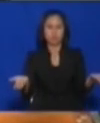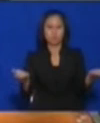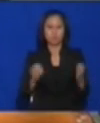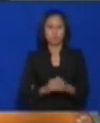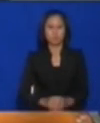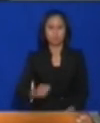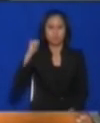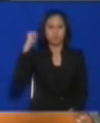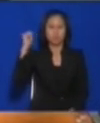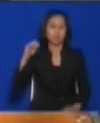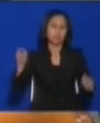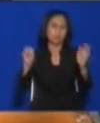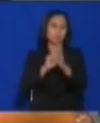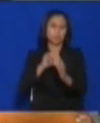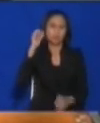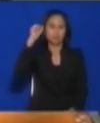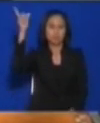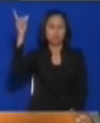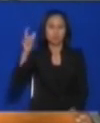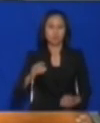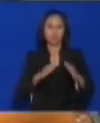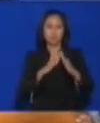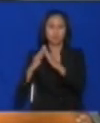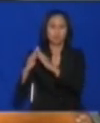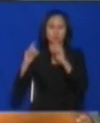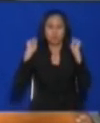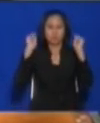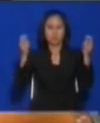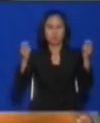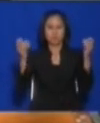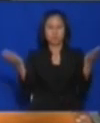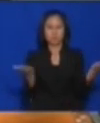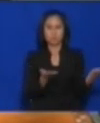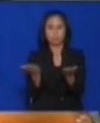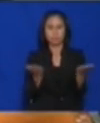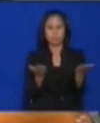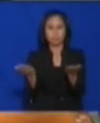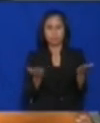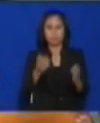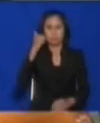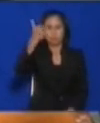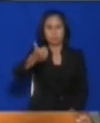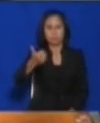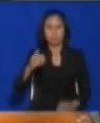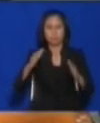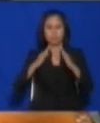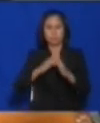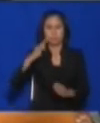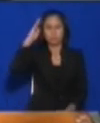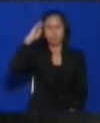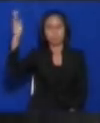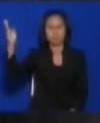Hai semangat membangun kota Tegal melalui pelayanan prima dan Pengelolaan pemerintahan yang